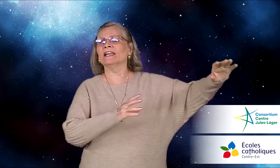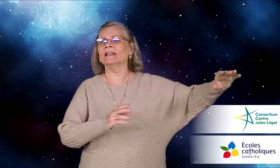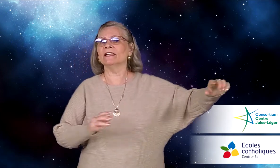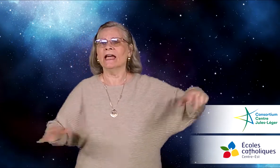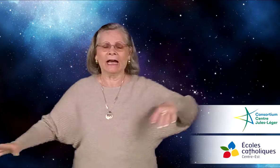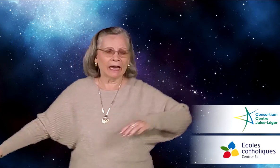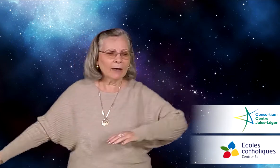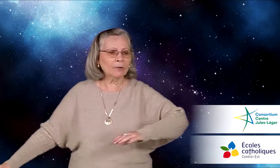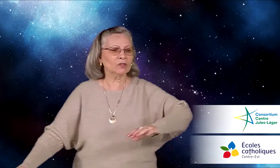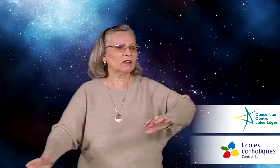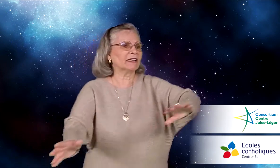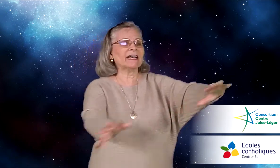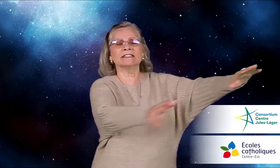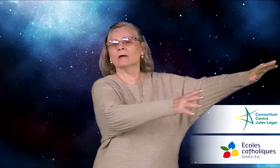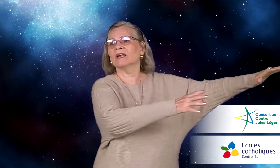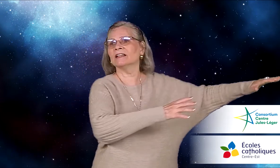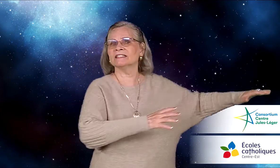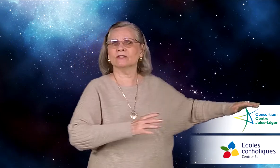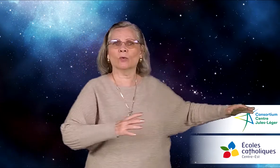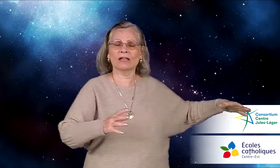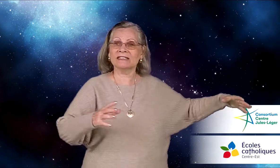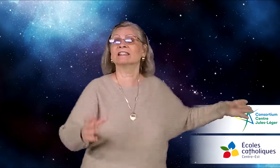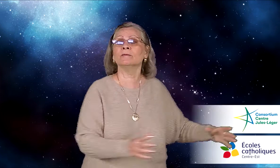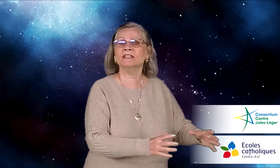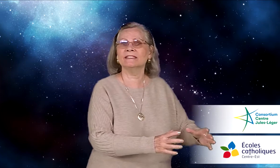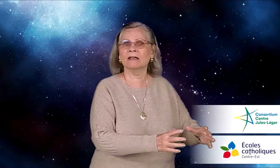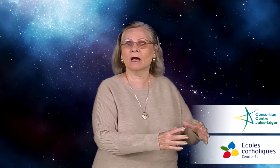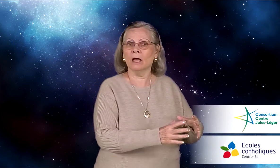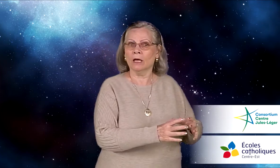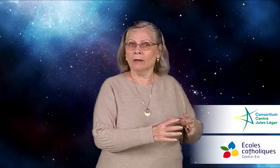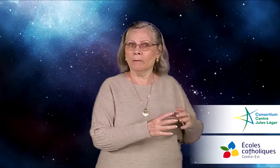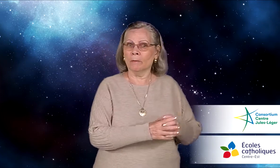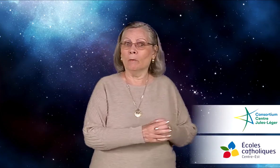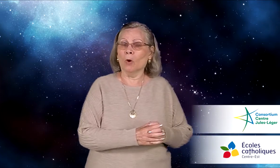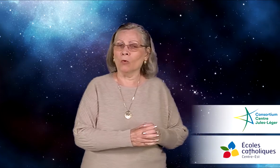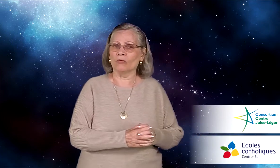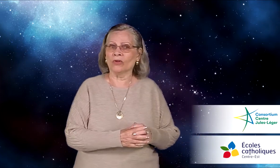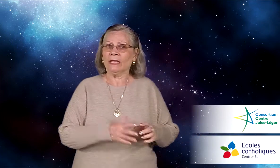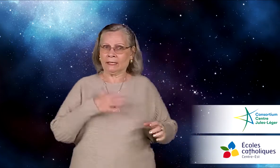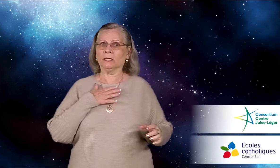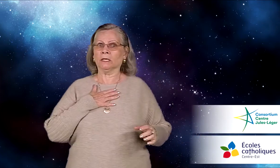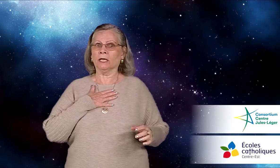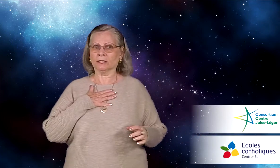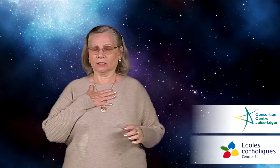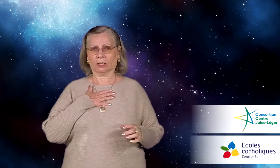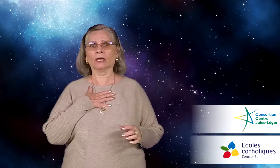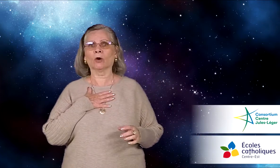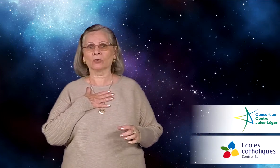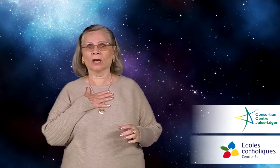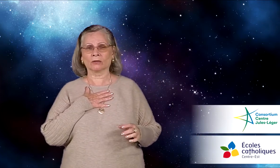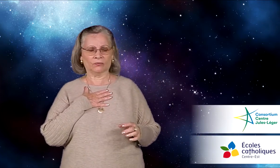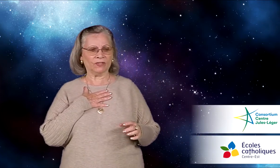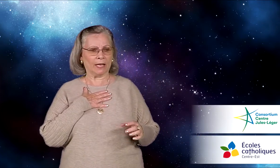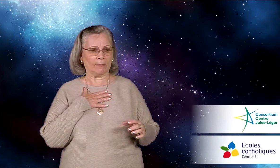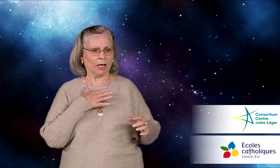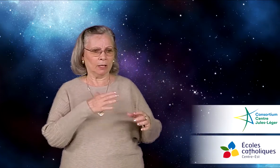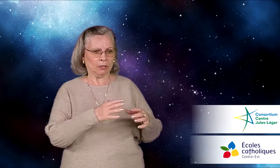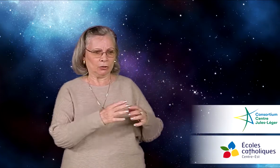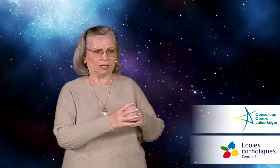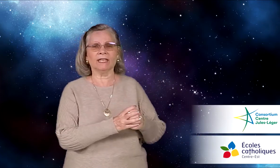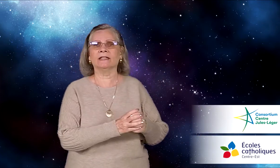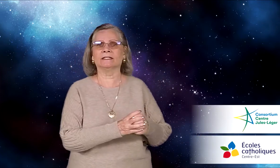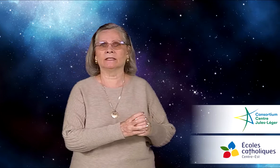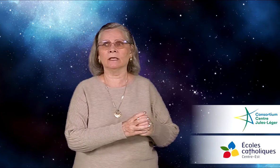le cheval ailé, rapportant et rassemblant les étoiles, stabilisant Mauve, qui était très contente, finalement,